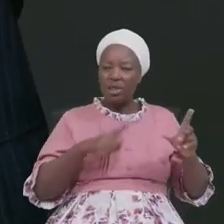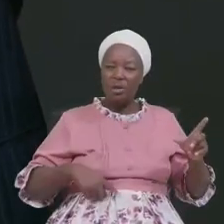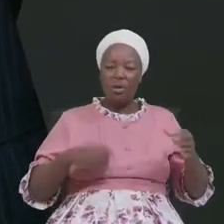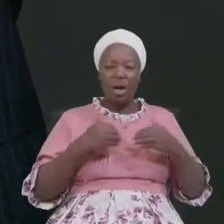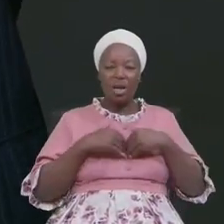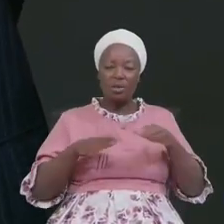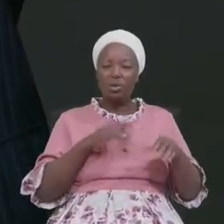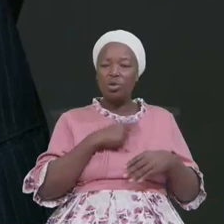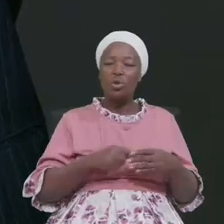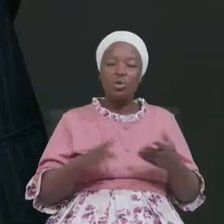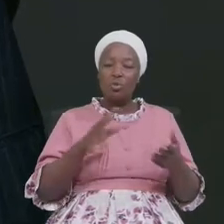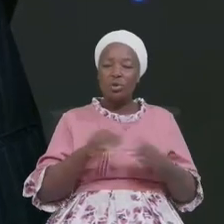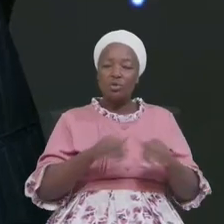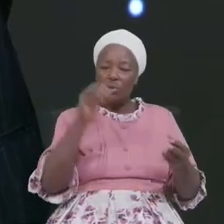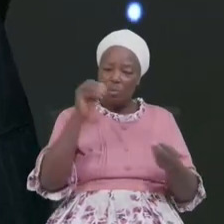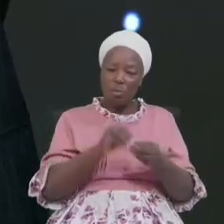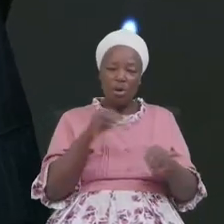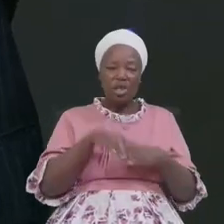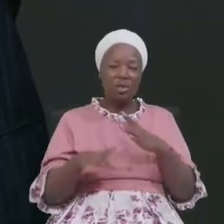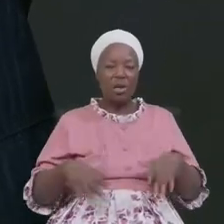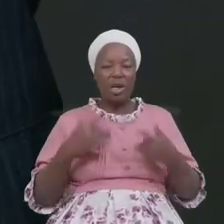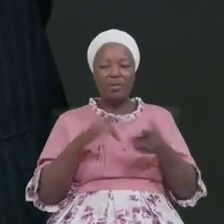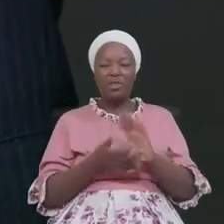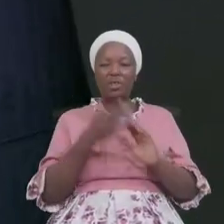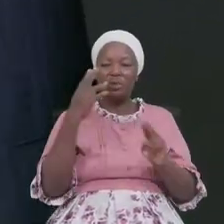sera amélioré dans nos vies au nom de Jésus.